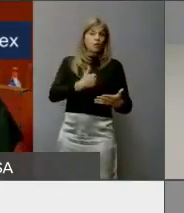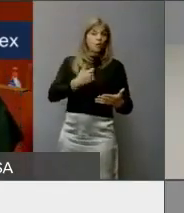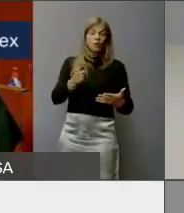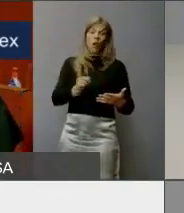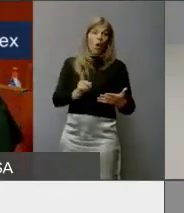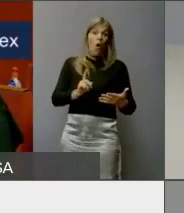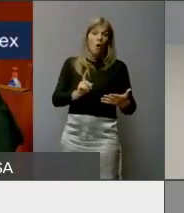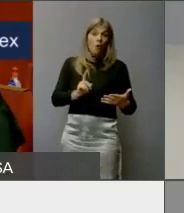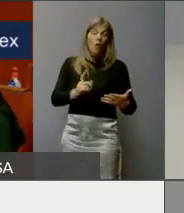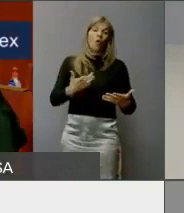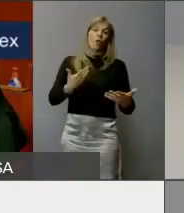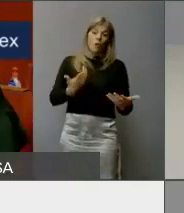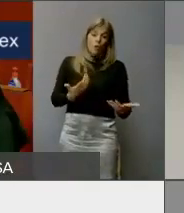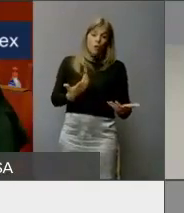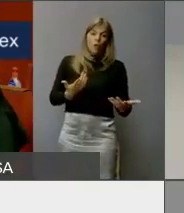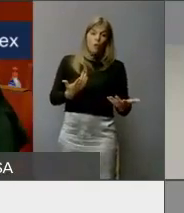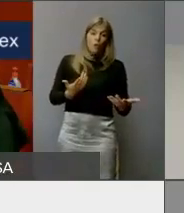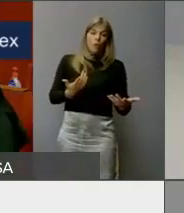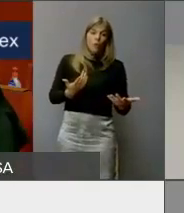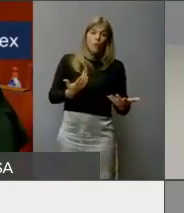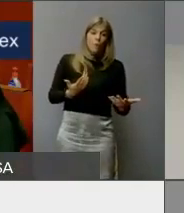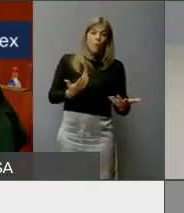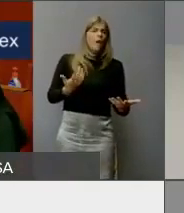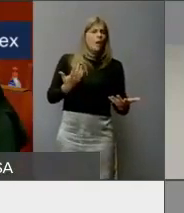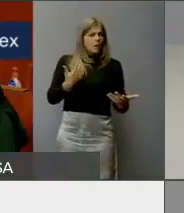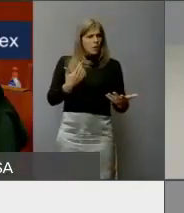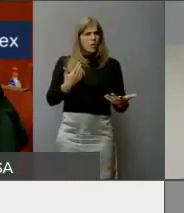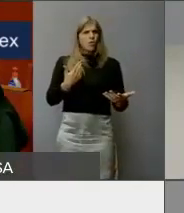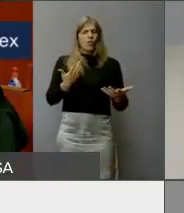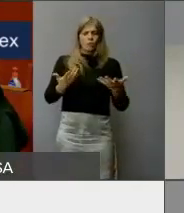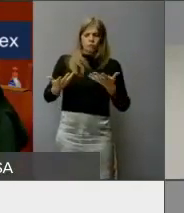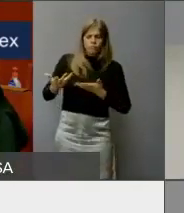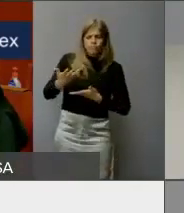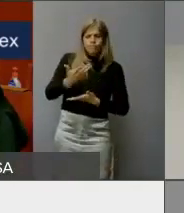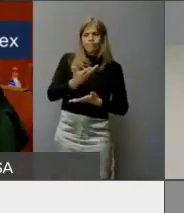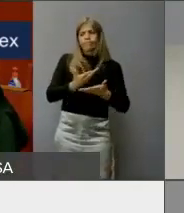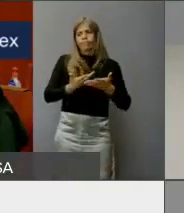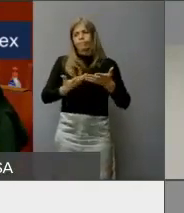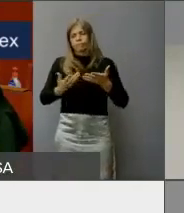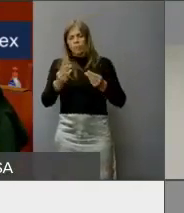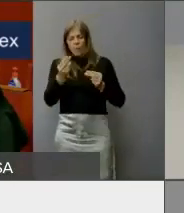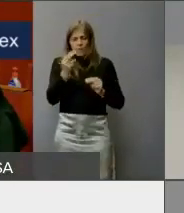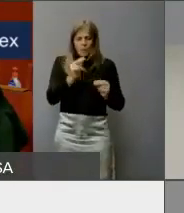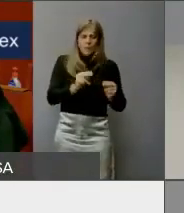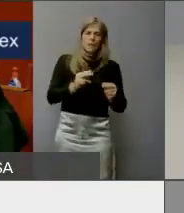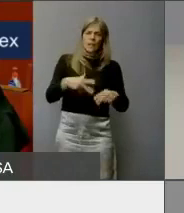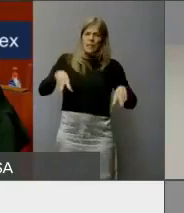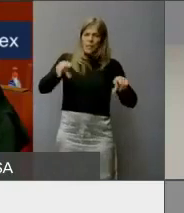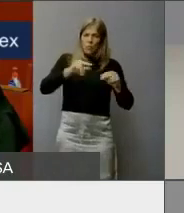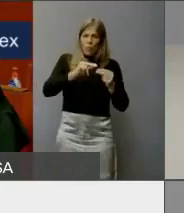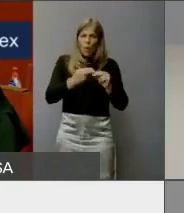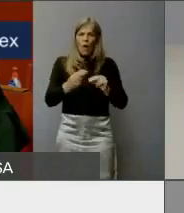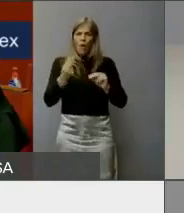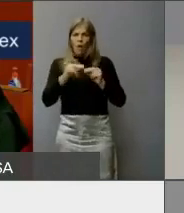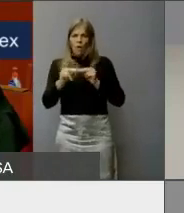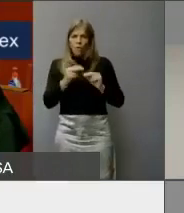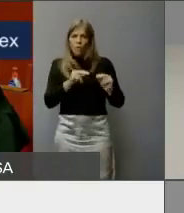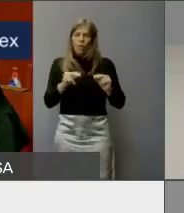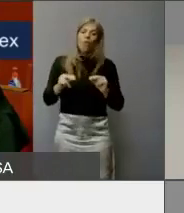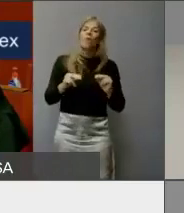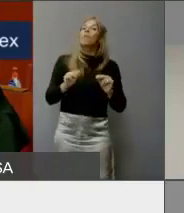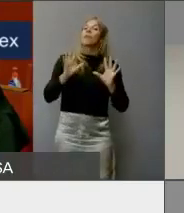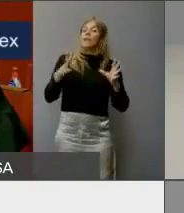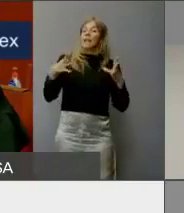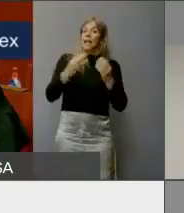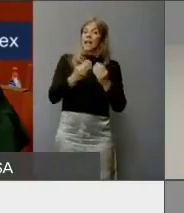ma l'ho seguita lo ricattano rivisitata gomito a gomito con le direzioni